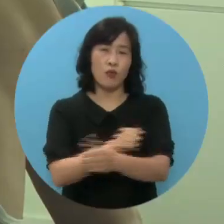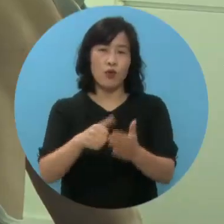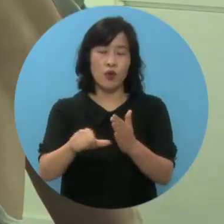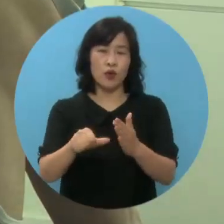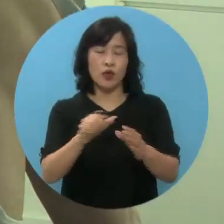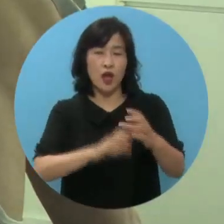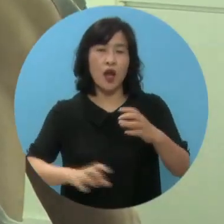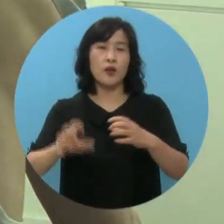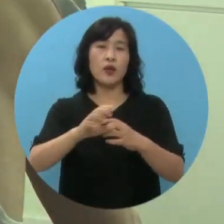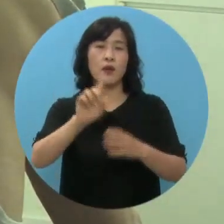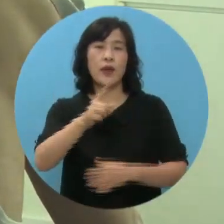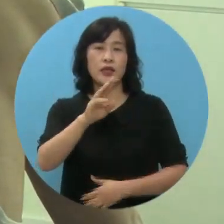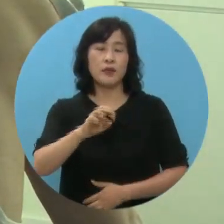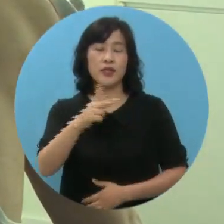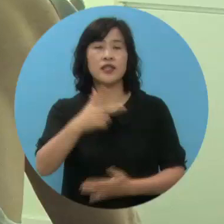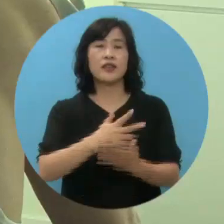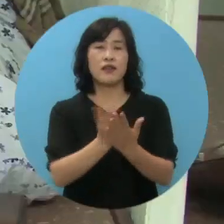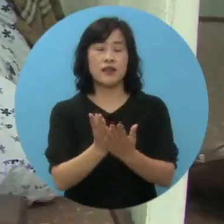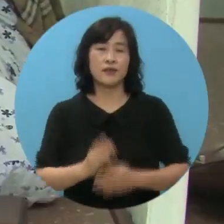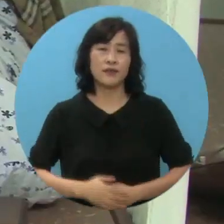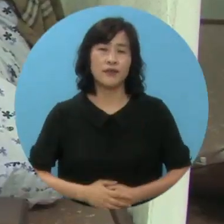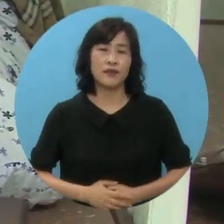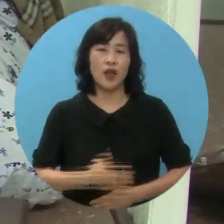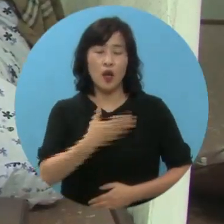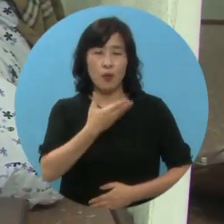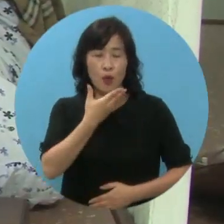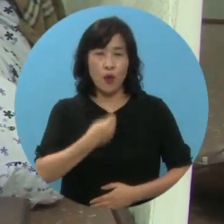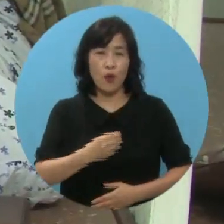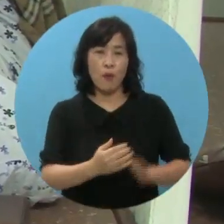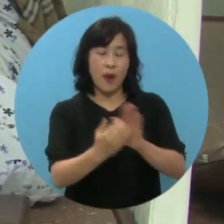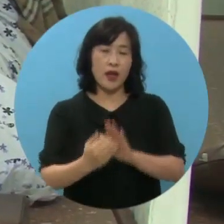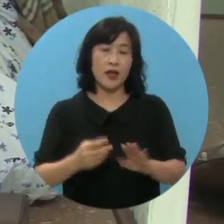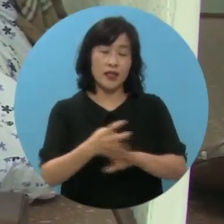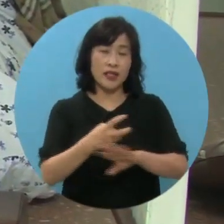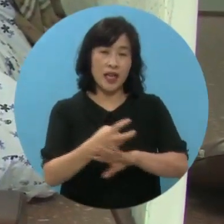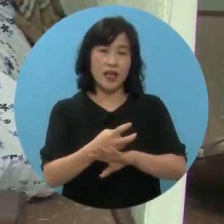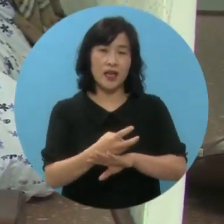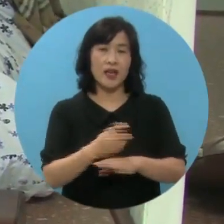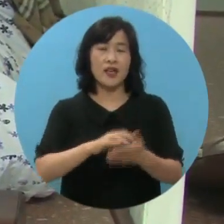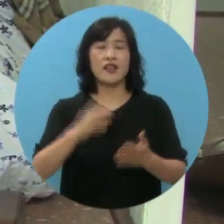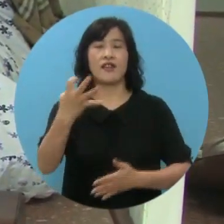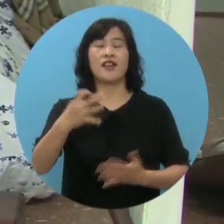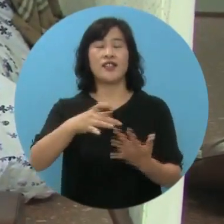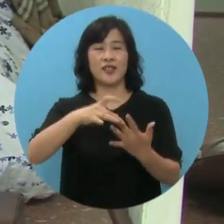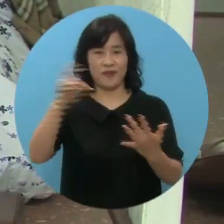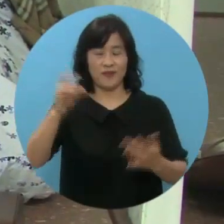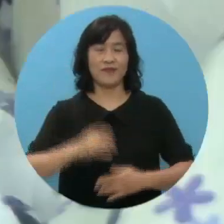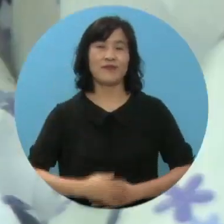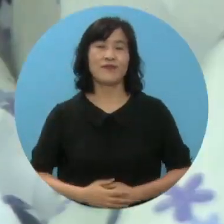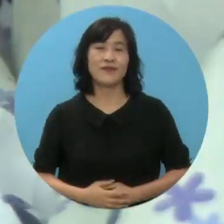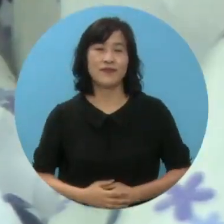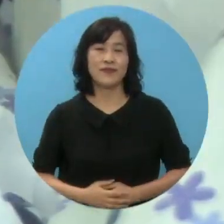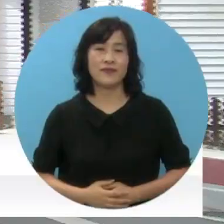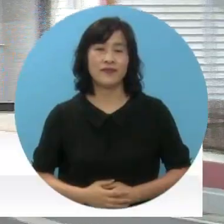등 의료장비 확충 137건, 보건방역차량 14대 등이 선정됐습니다.